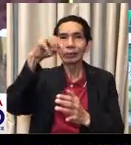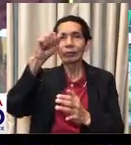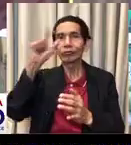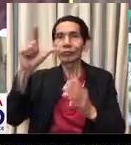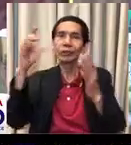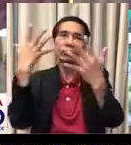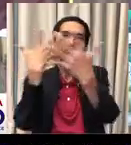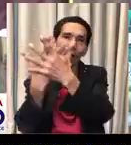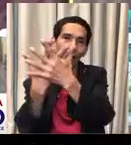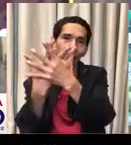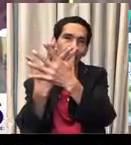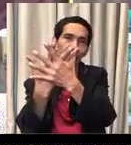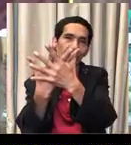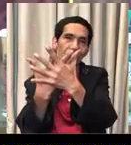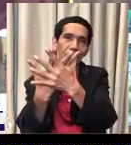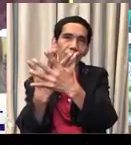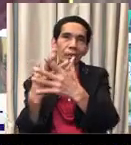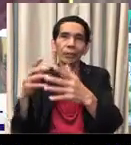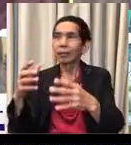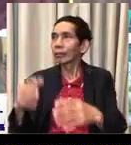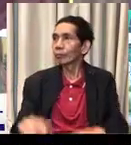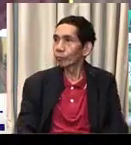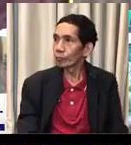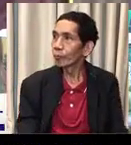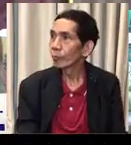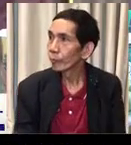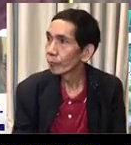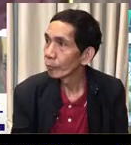Sige. Oyo niyo yan.